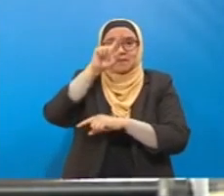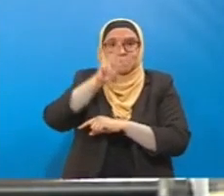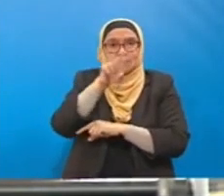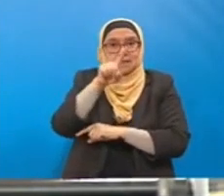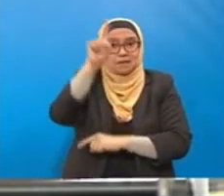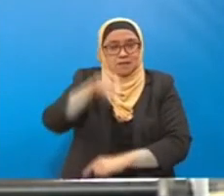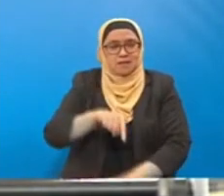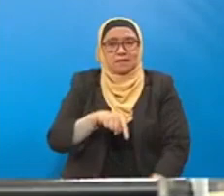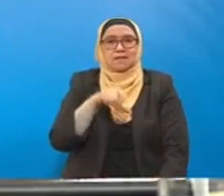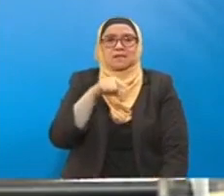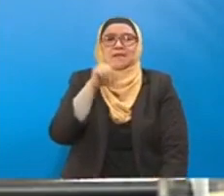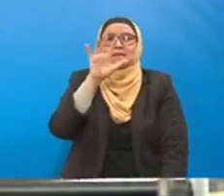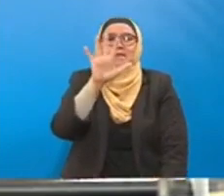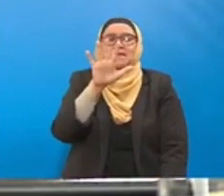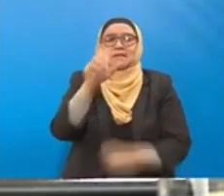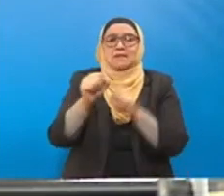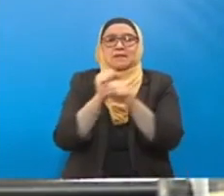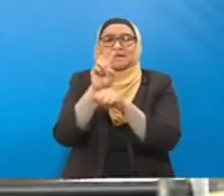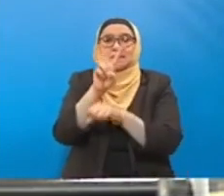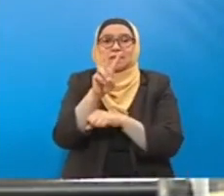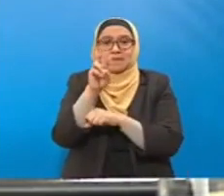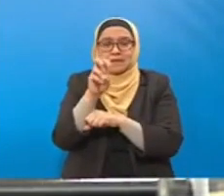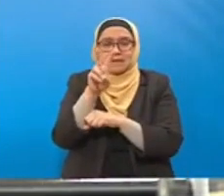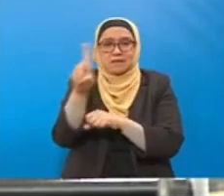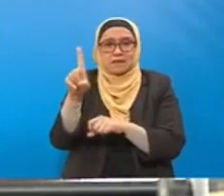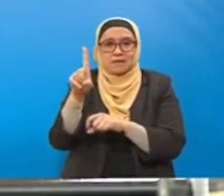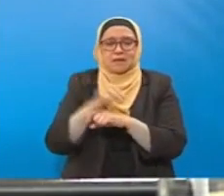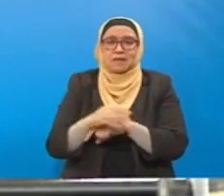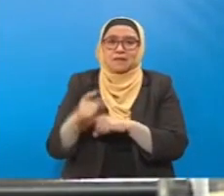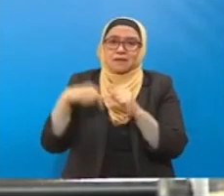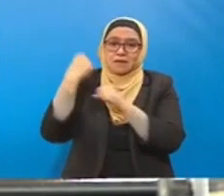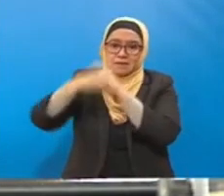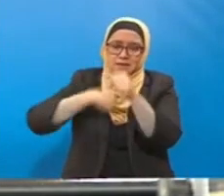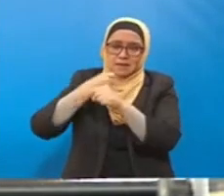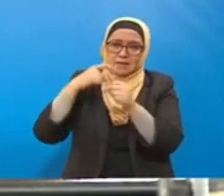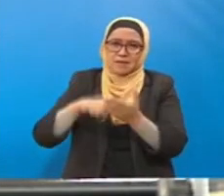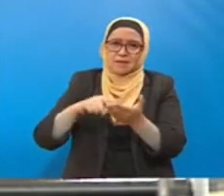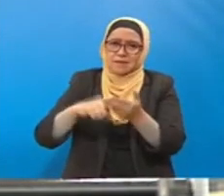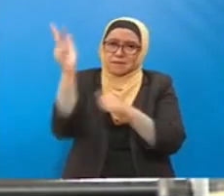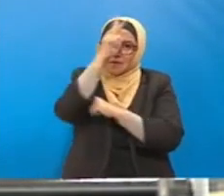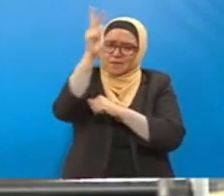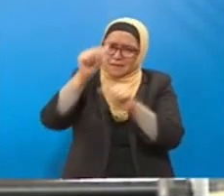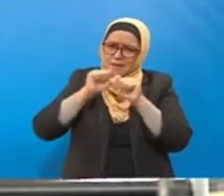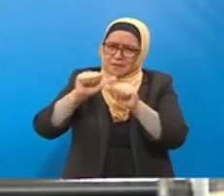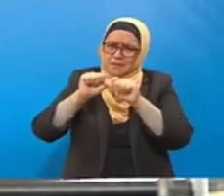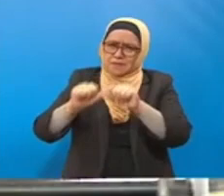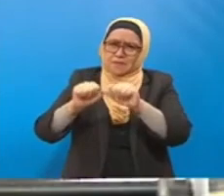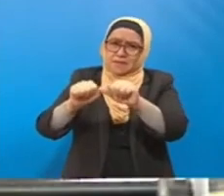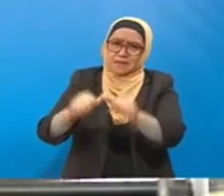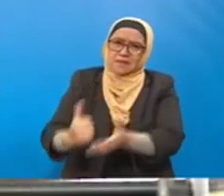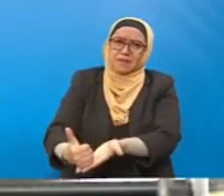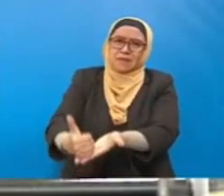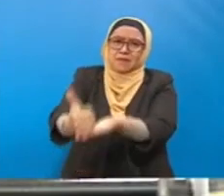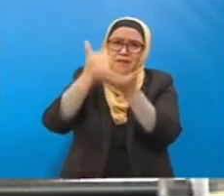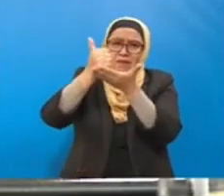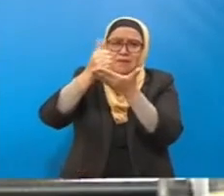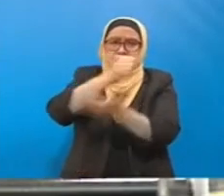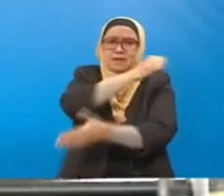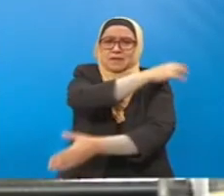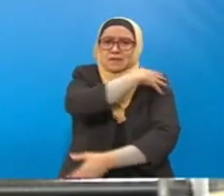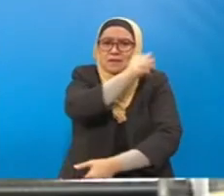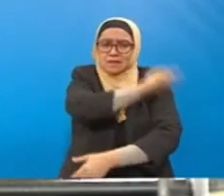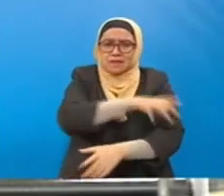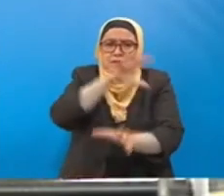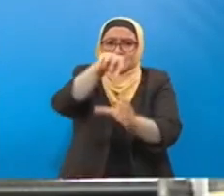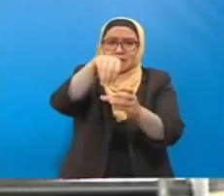utamanya selepas serangan Israel terhadap Gaza kerajaan terus menghulurkan bantuan kemanusiaan kepada Palestina ini termasuk